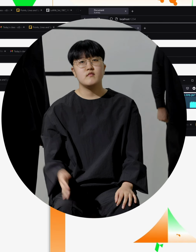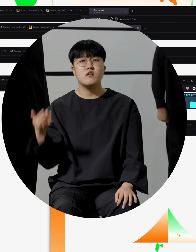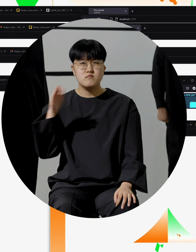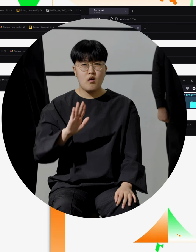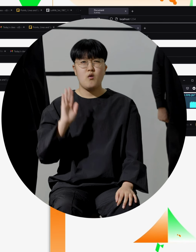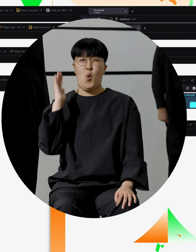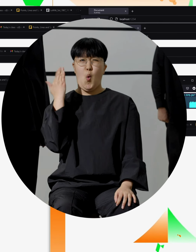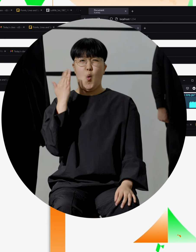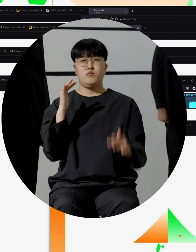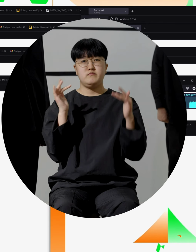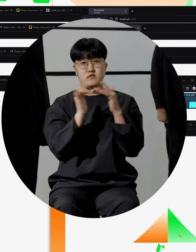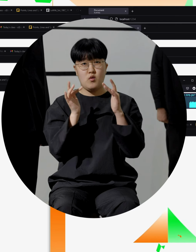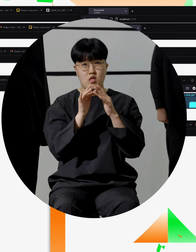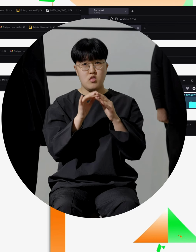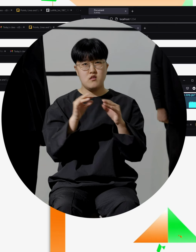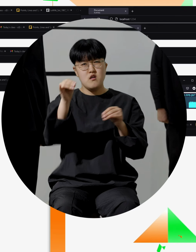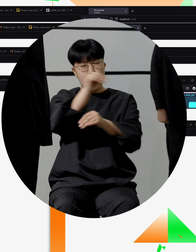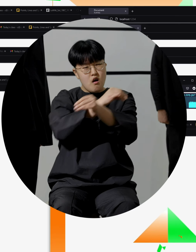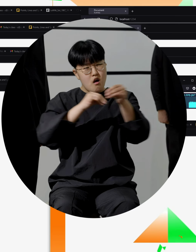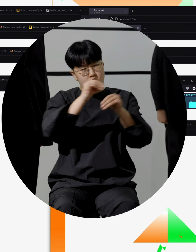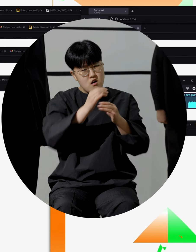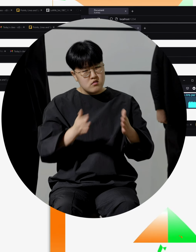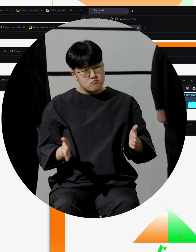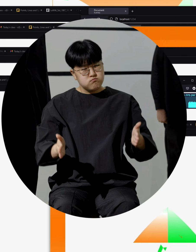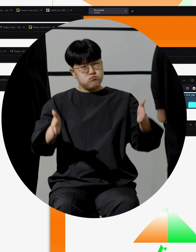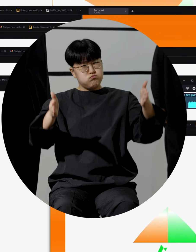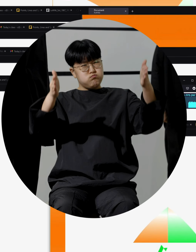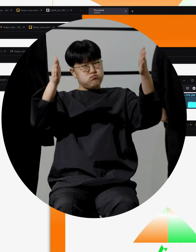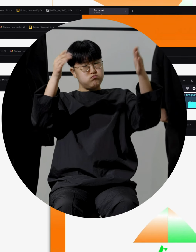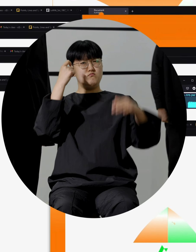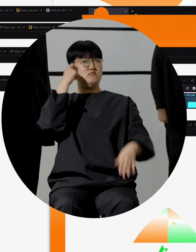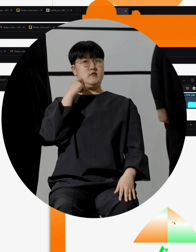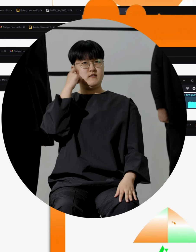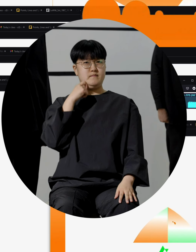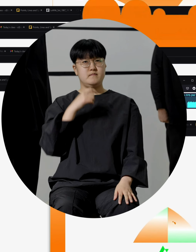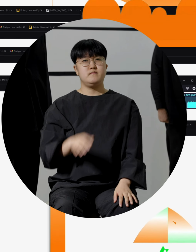하지만 요즘 인터넷은 거대한 쇼핑몰 같다는 느낌을 받습니다.